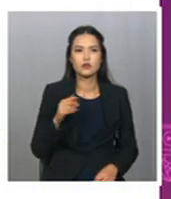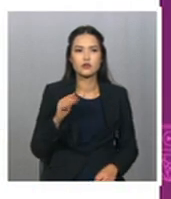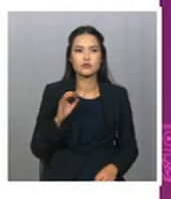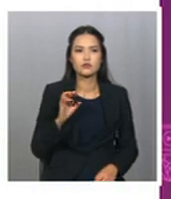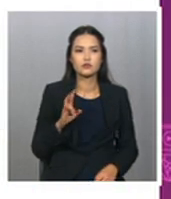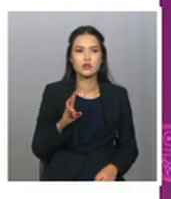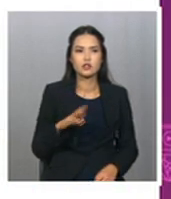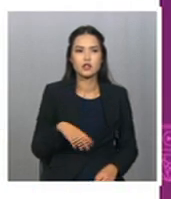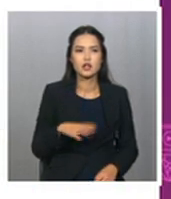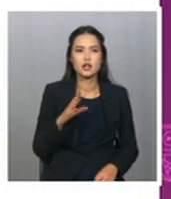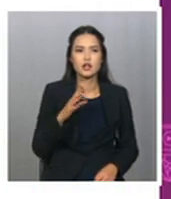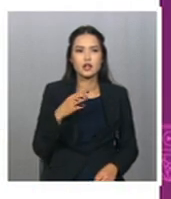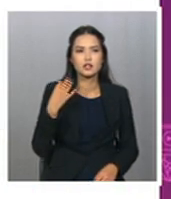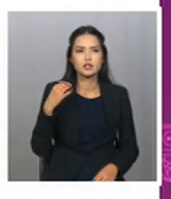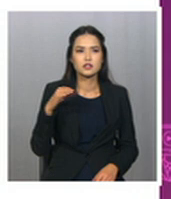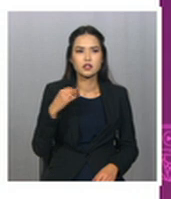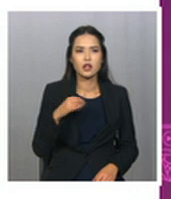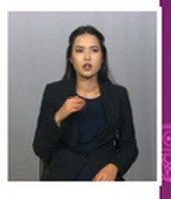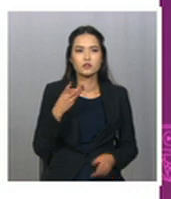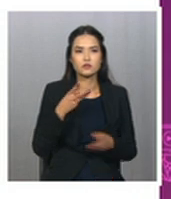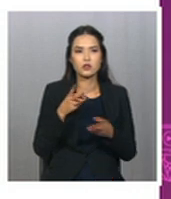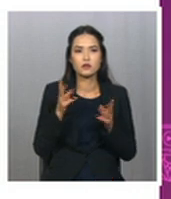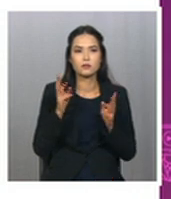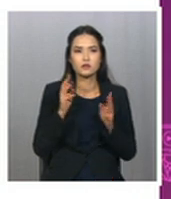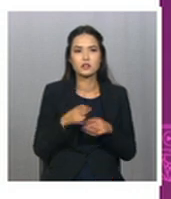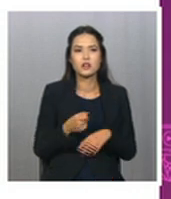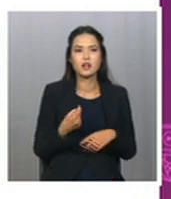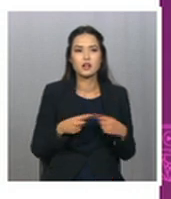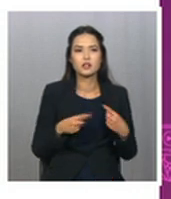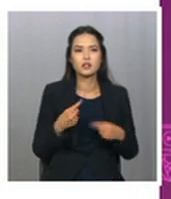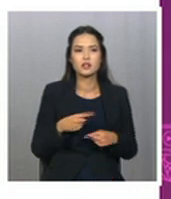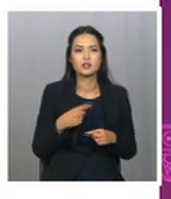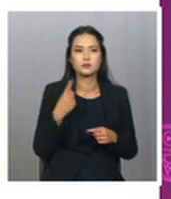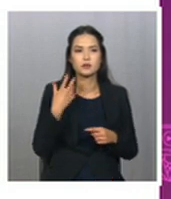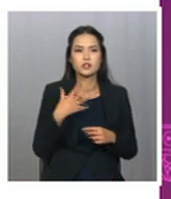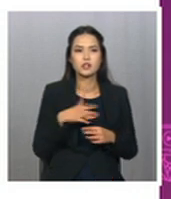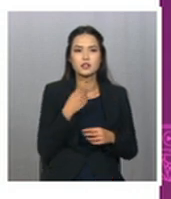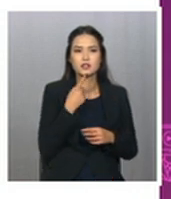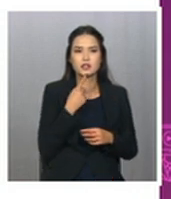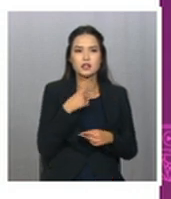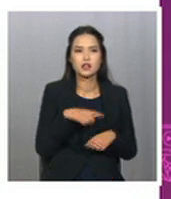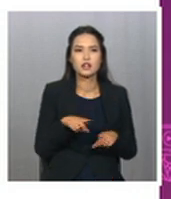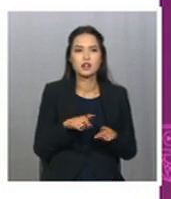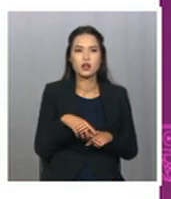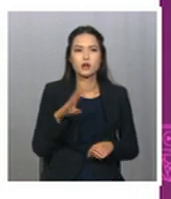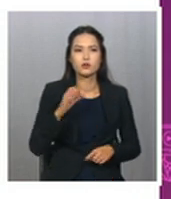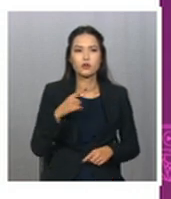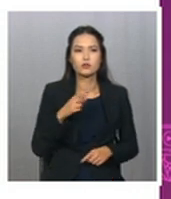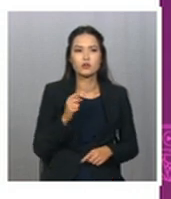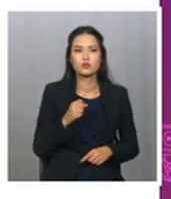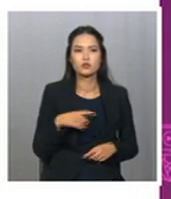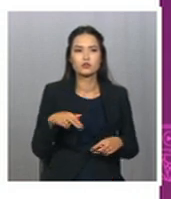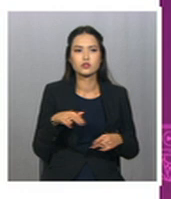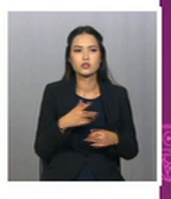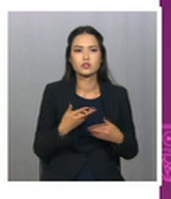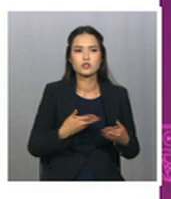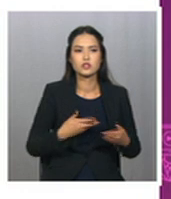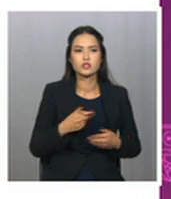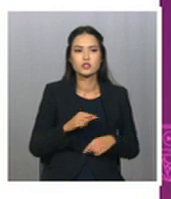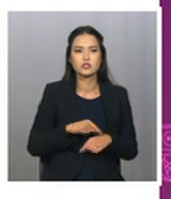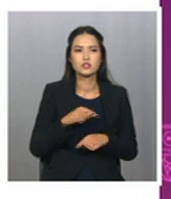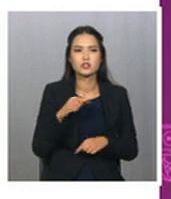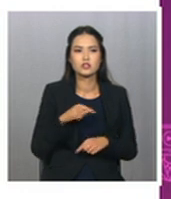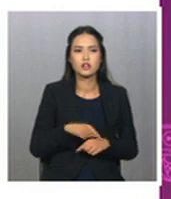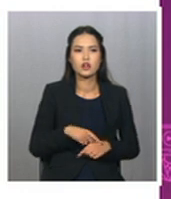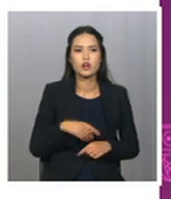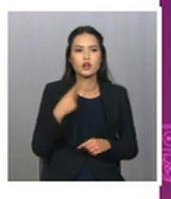Тоғжан. Сылдырлаған шолпысы, әлдеқандай бұлдырлаған тілі арқылы Тоғжанның жүріп келе жатқанын